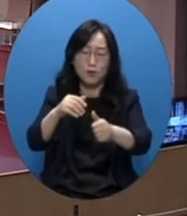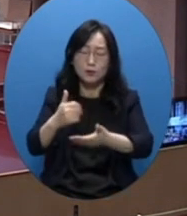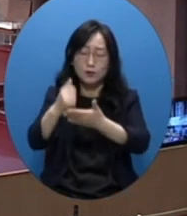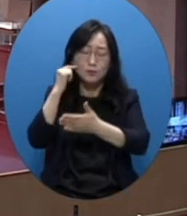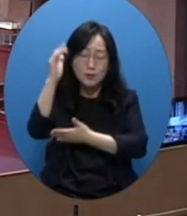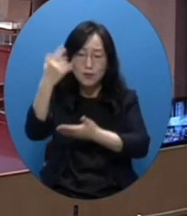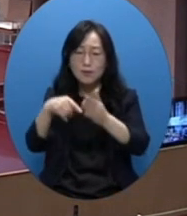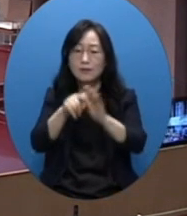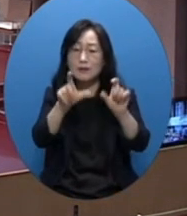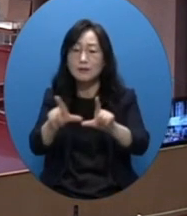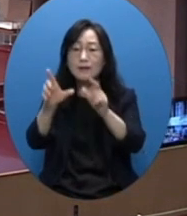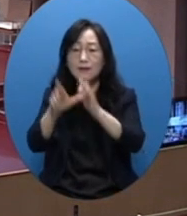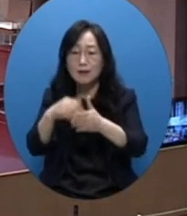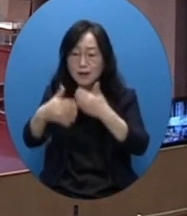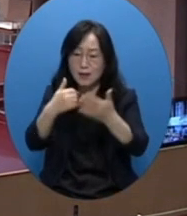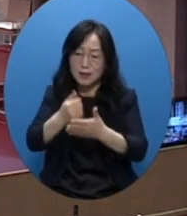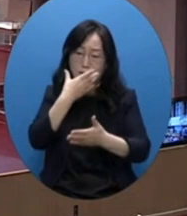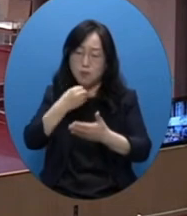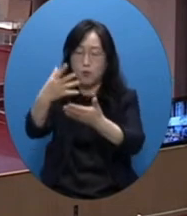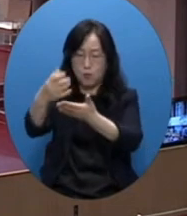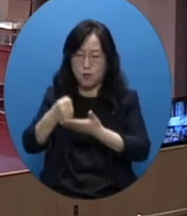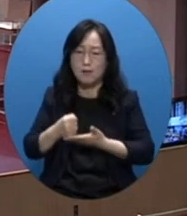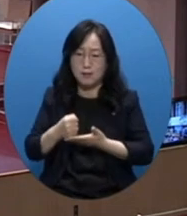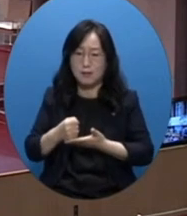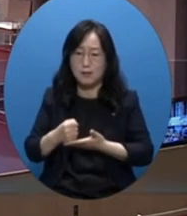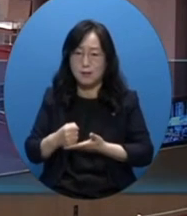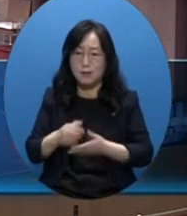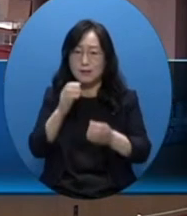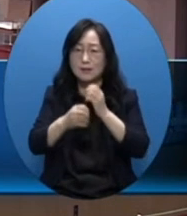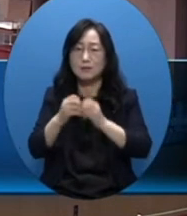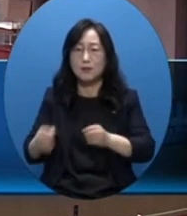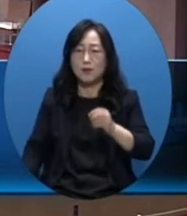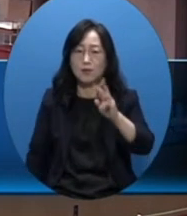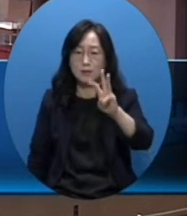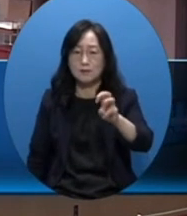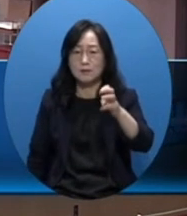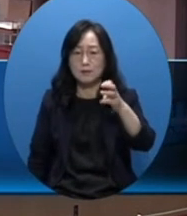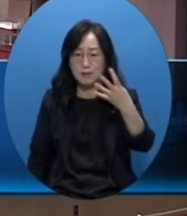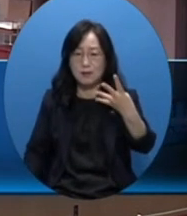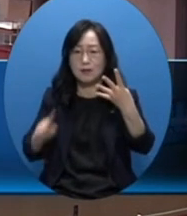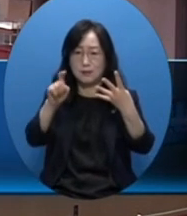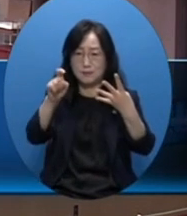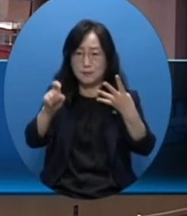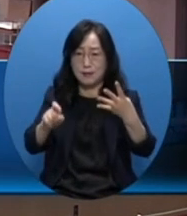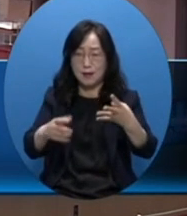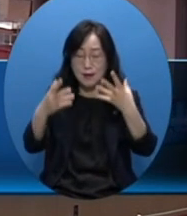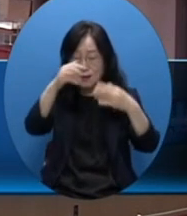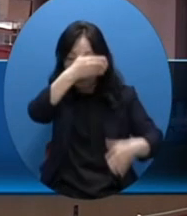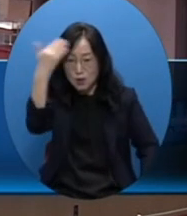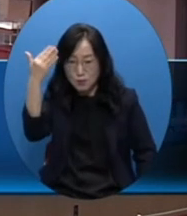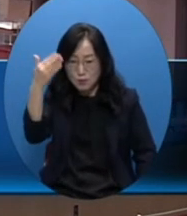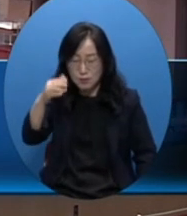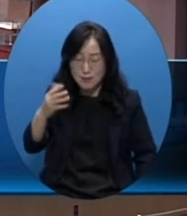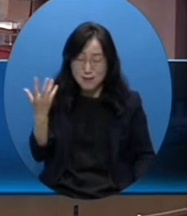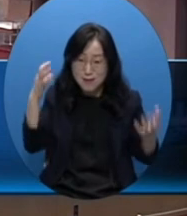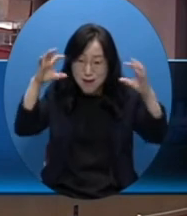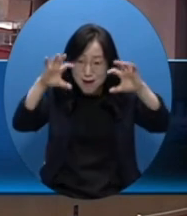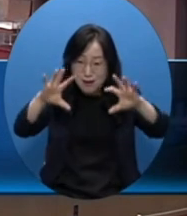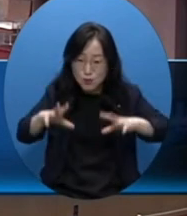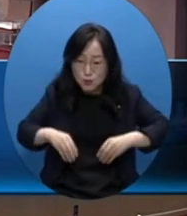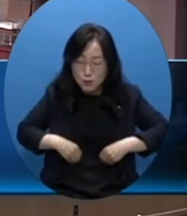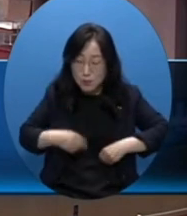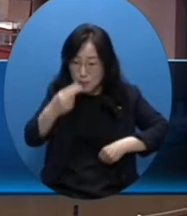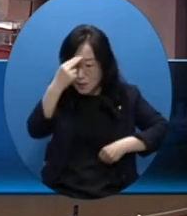위해 살아갈 때 하나님의 복이 우리에게 임하게 되는 것입니다. 시편 34편 10절입니다 젊은 사자는 궁핍하여